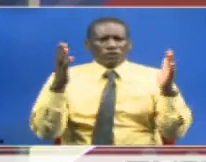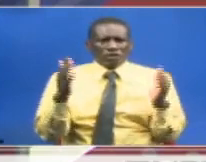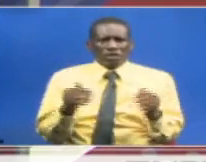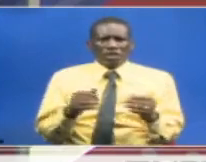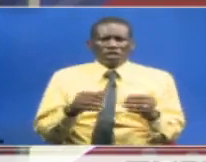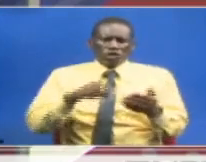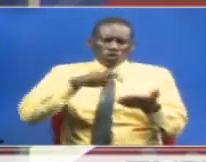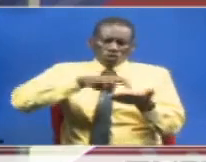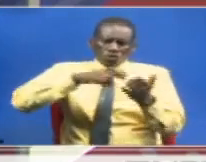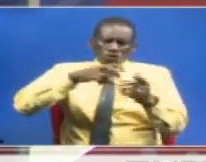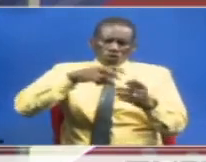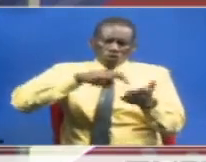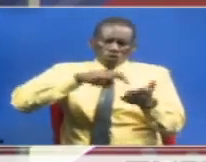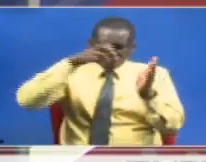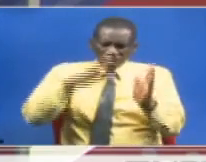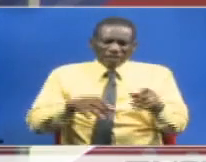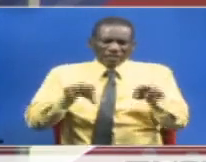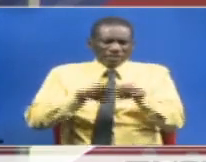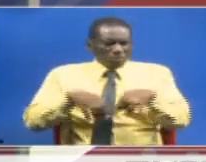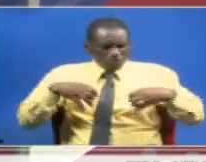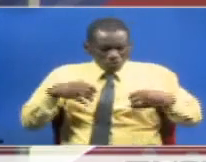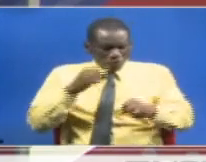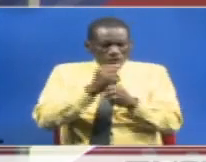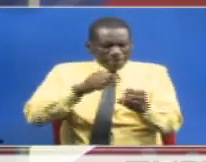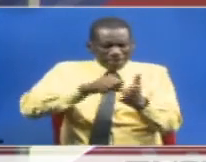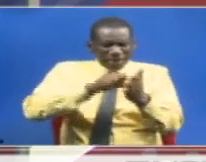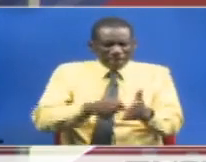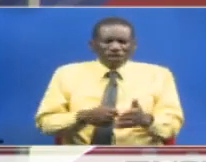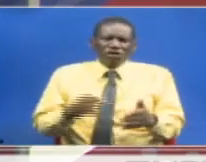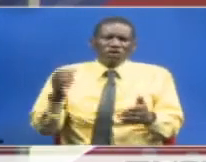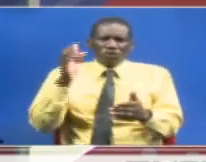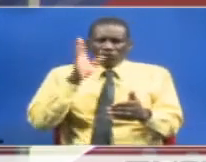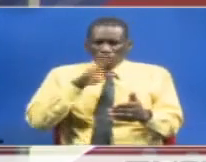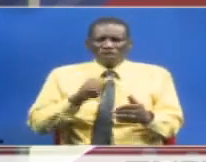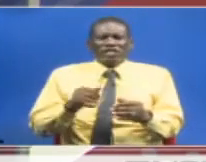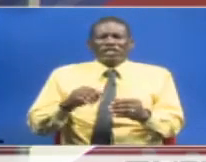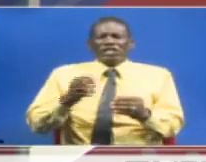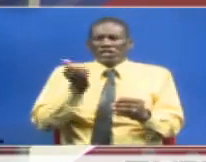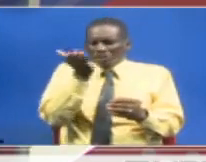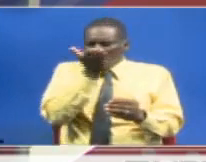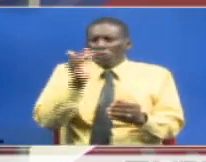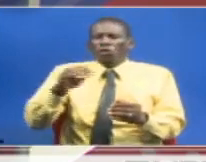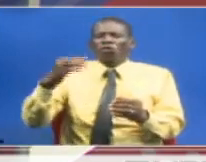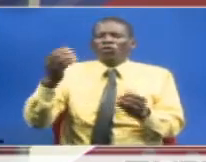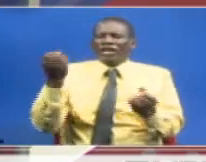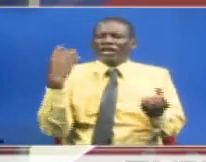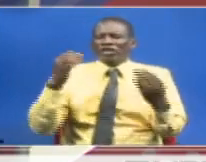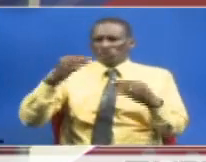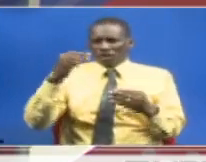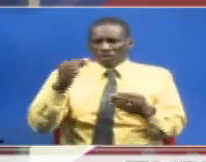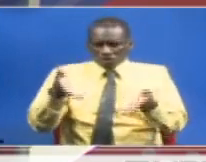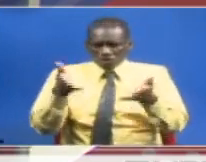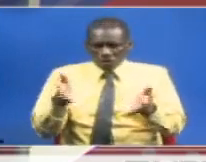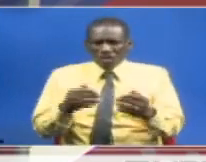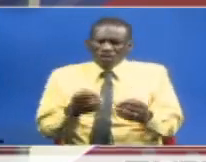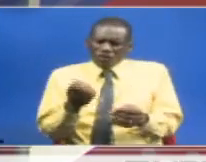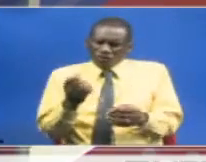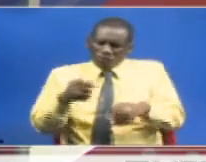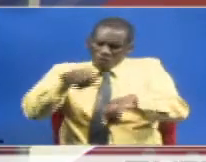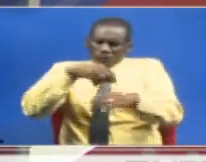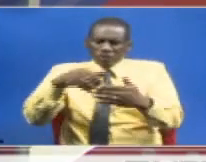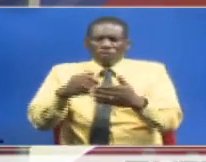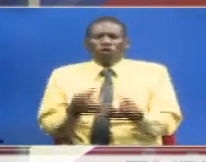wanakandarasi bado walikuwa wanakazana kukarabati uga wa Kericho Green mchana wa leo, zikiwa zimesalia saa chache kufikia sherehe